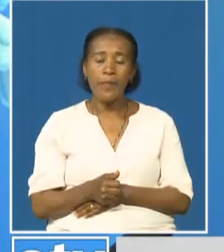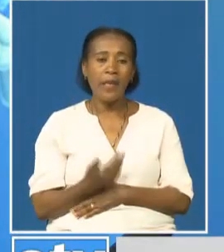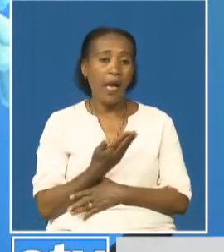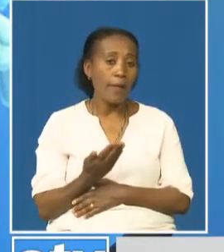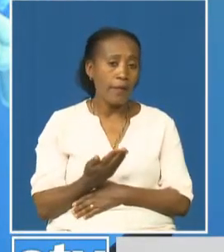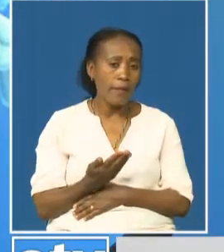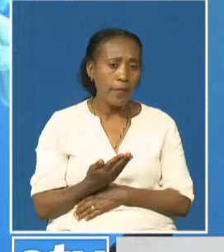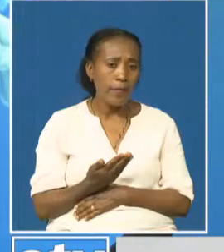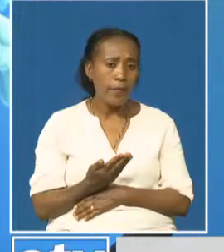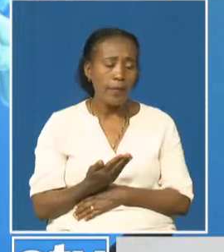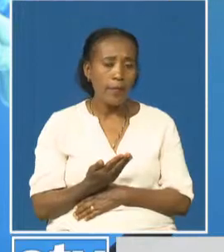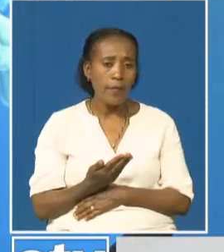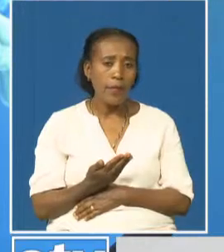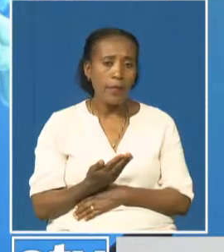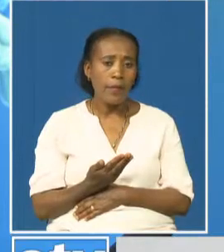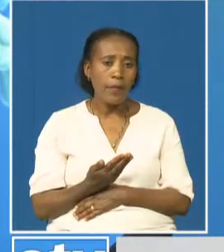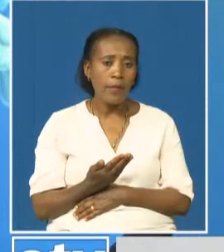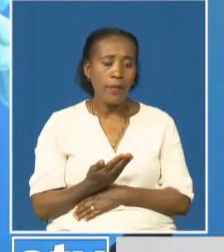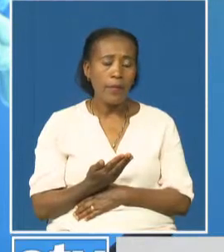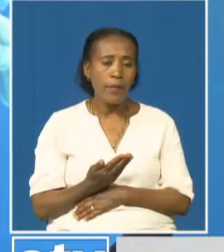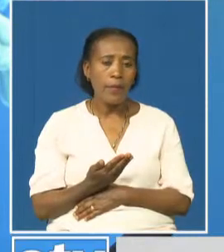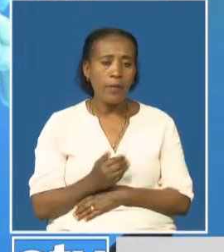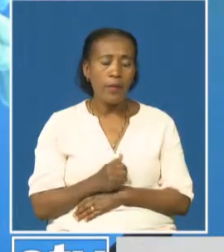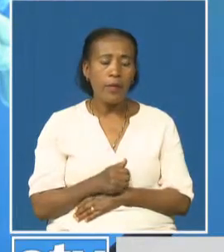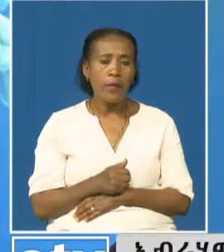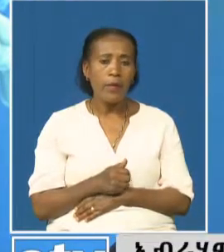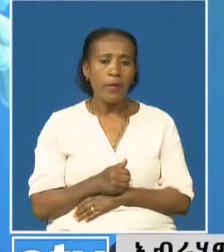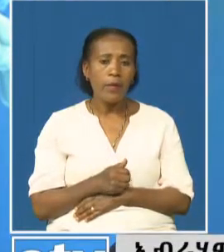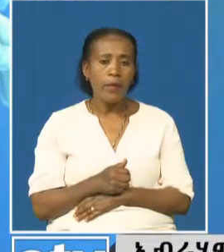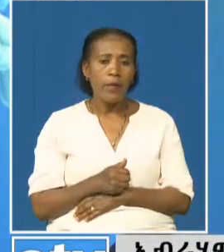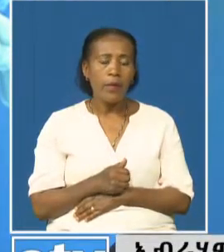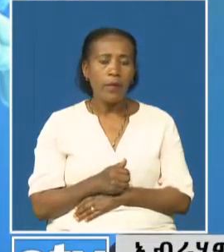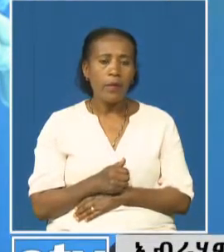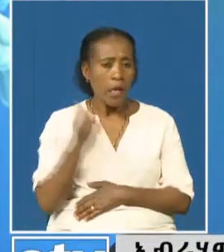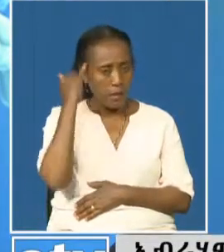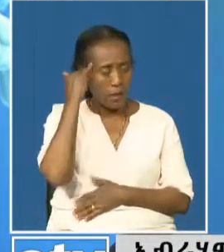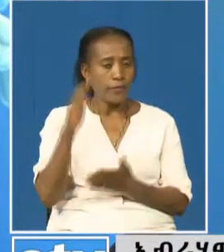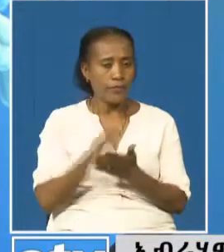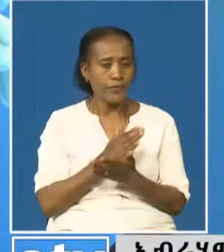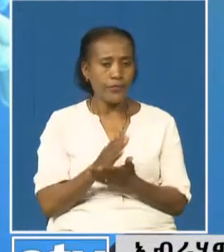ከየት አሉን? ኢብራሂም ከደሽ። እሺ፣ ሀሳቦትን ያካፍሉ።